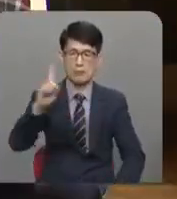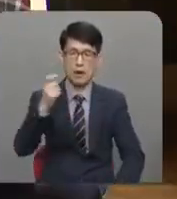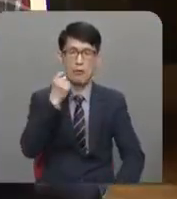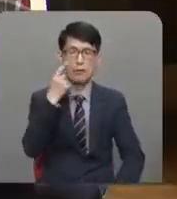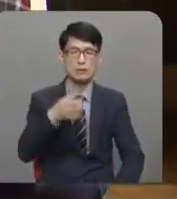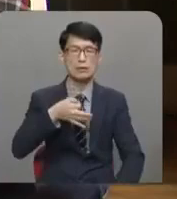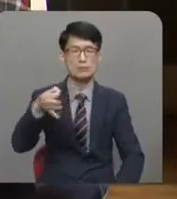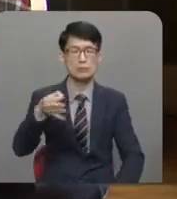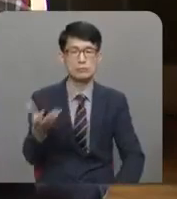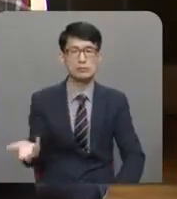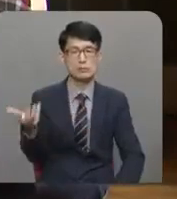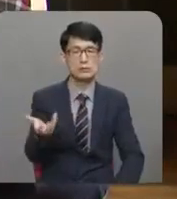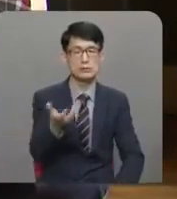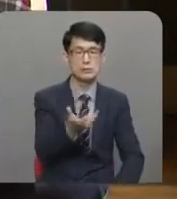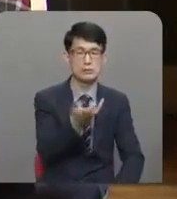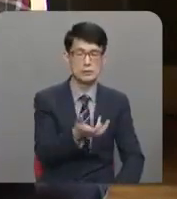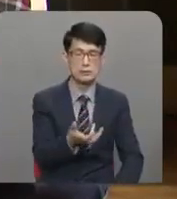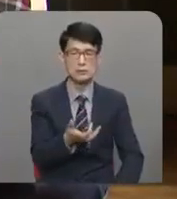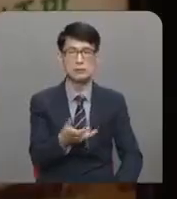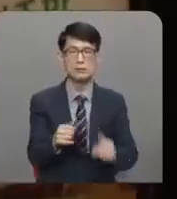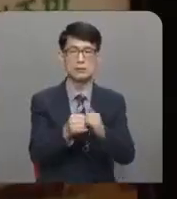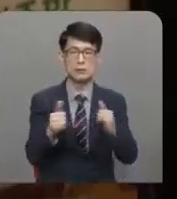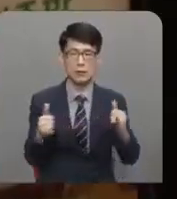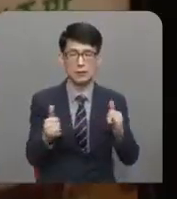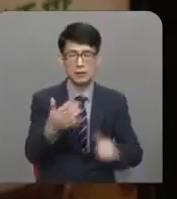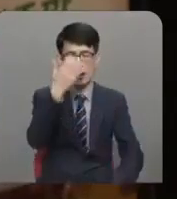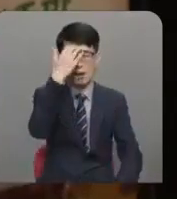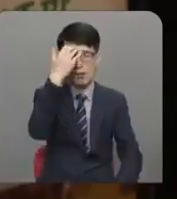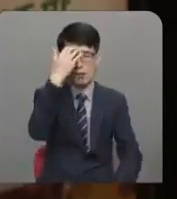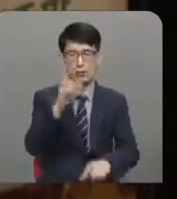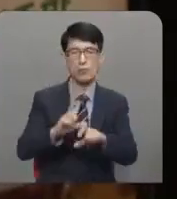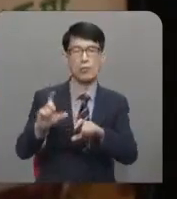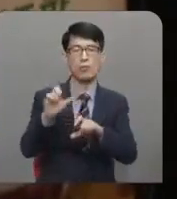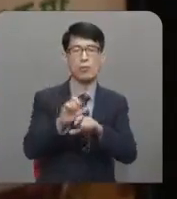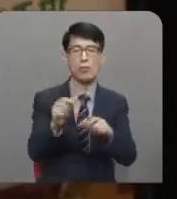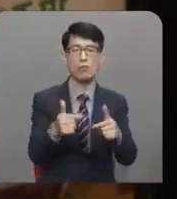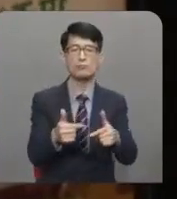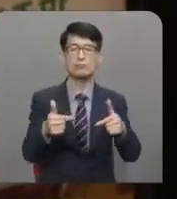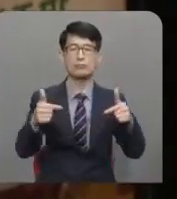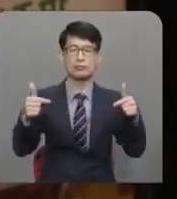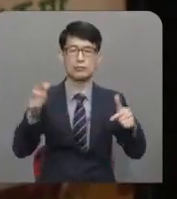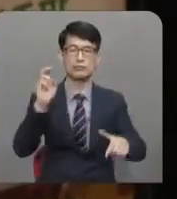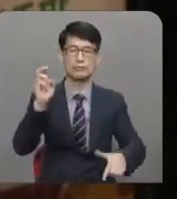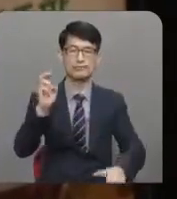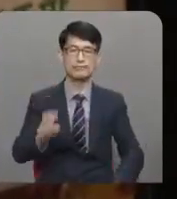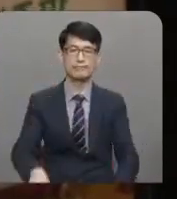전전하는 이재민 고통은 더욱 커질 전망입니다 kbs 뉴스 조윤 줍니다